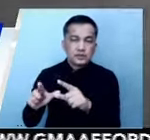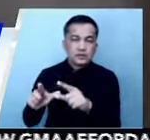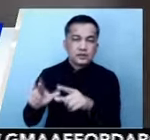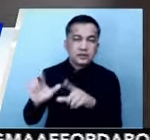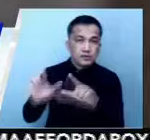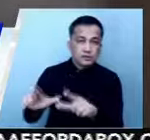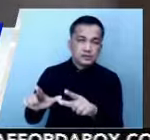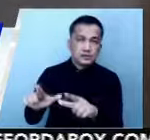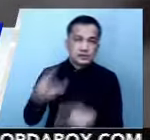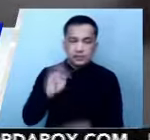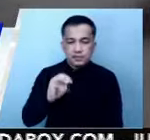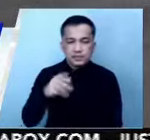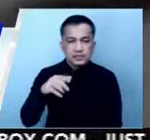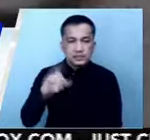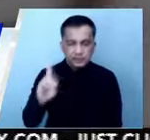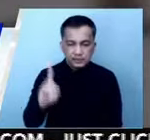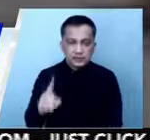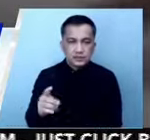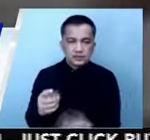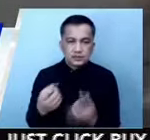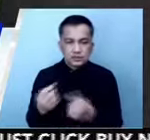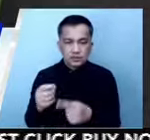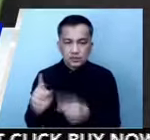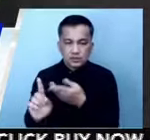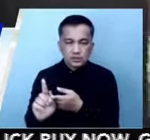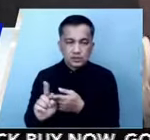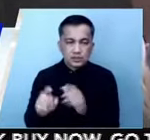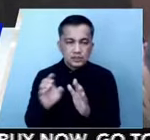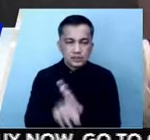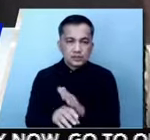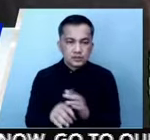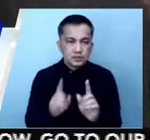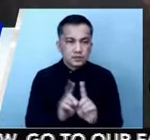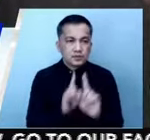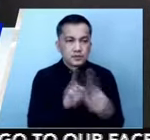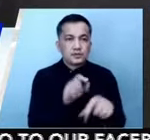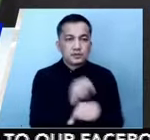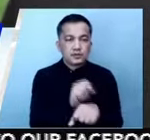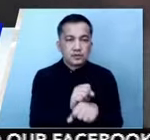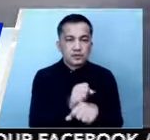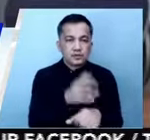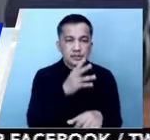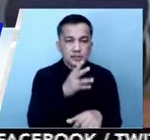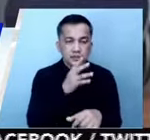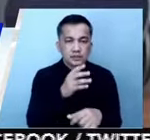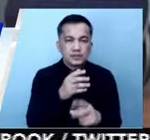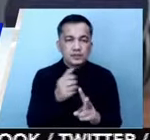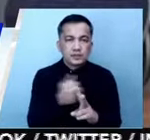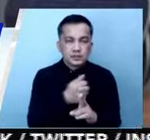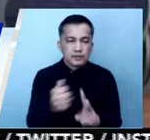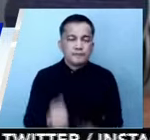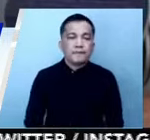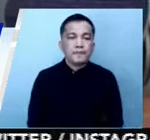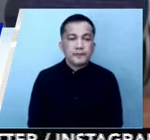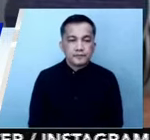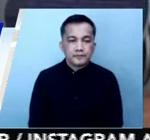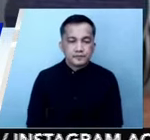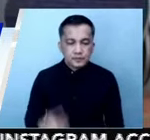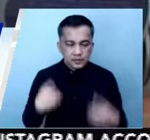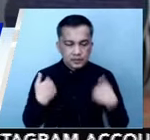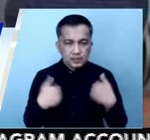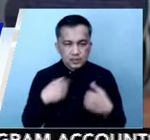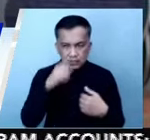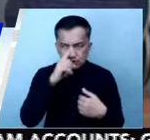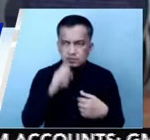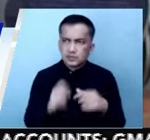District. Ginagawa daw na akusado ang krimen tuwing pumapasok sa trabaho ang nanay ng biktima. Sa murang edad niya ng